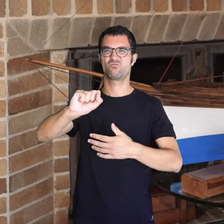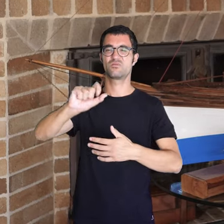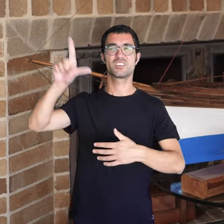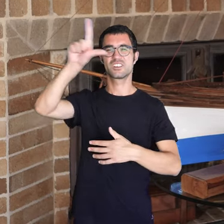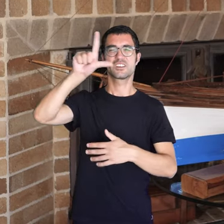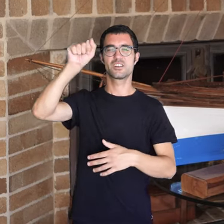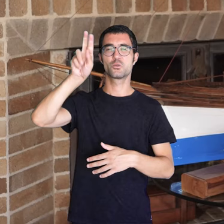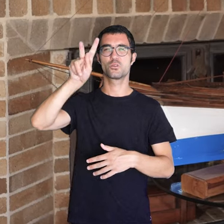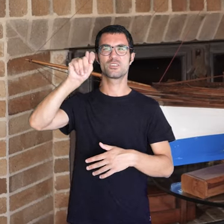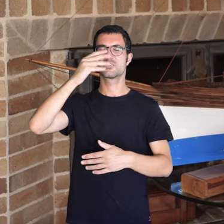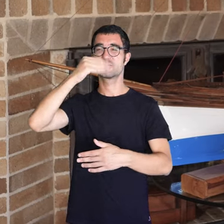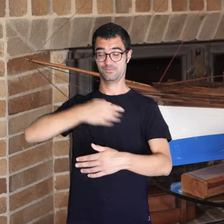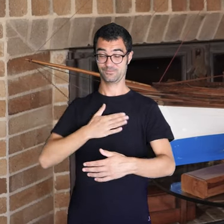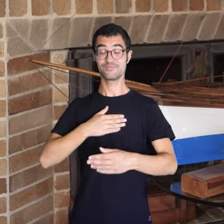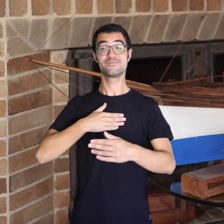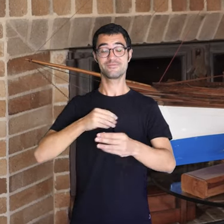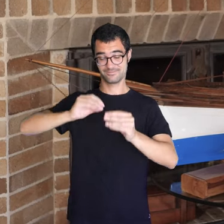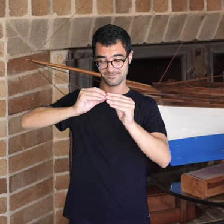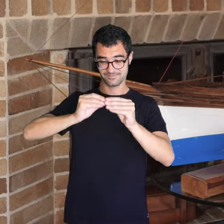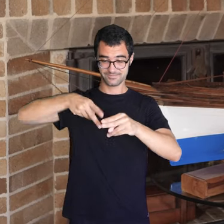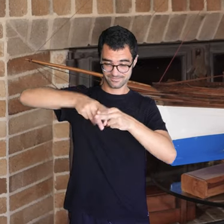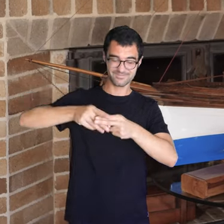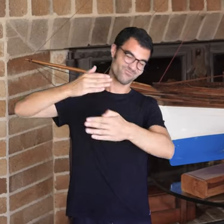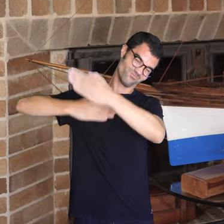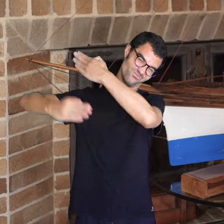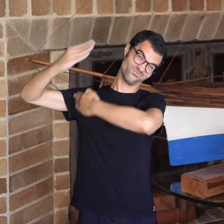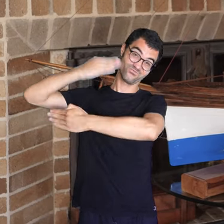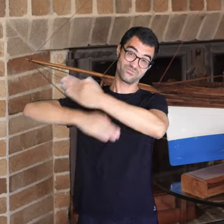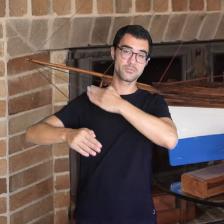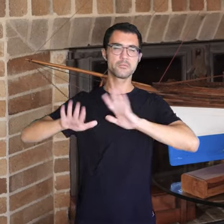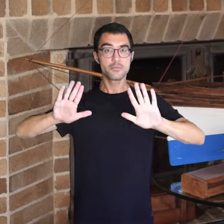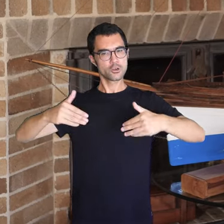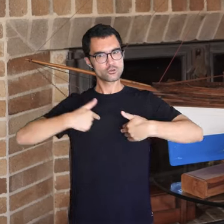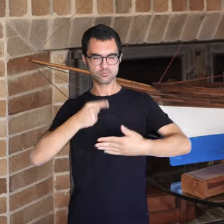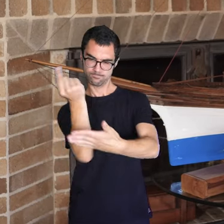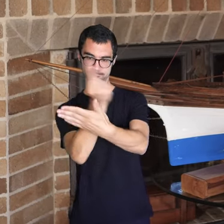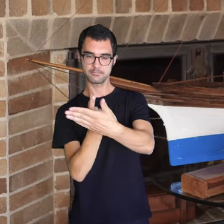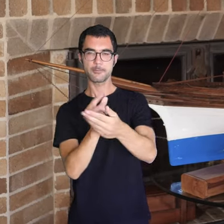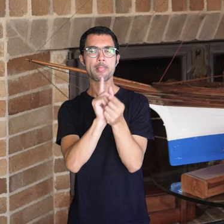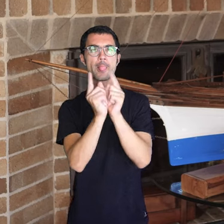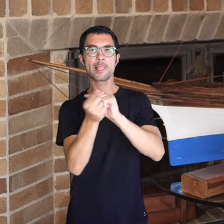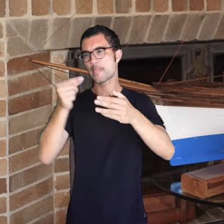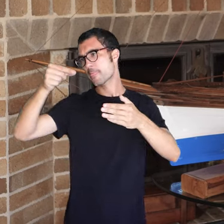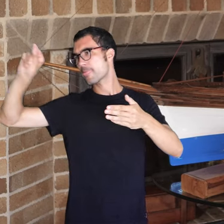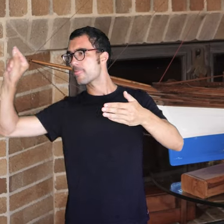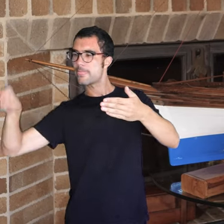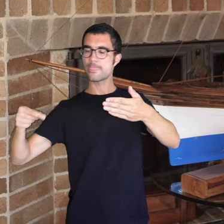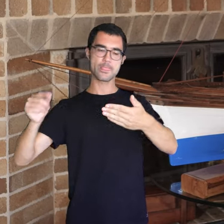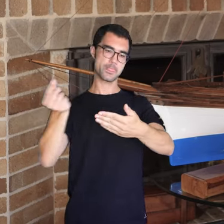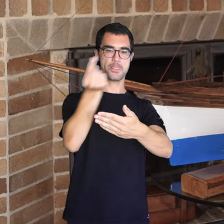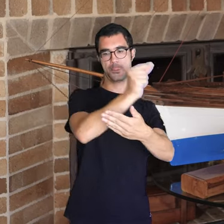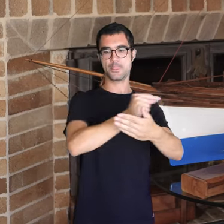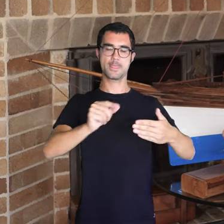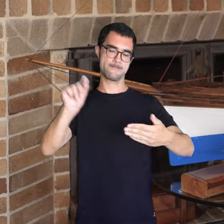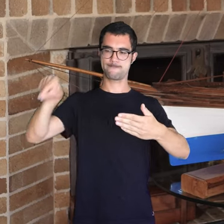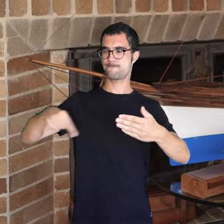d'un altre lleu que havien fet anteriorment, però que jo ja els vaig modificar de manera de